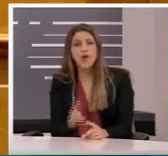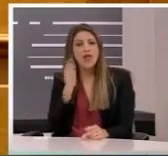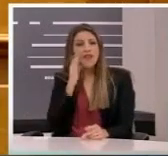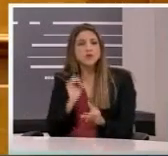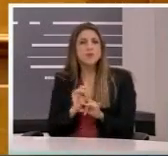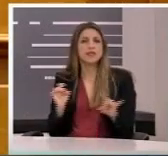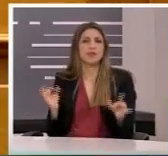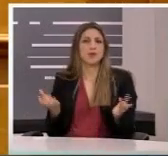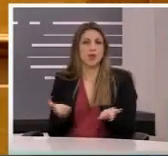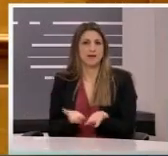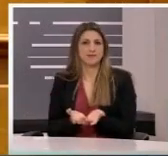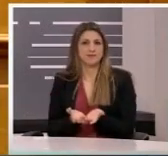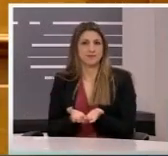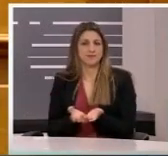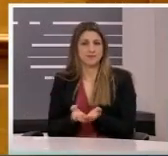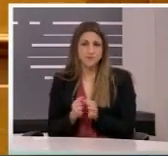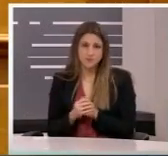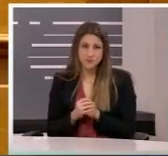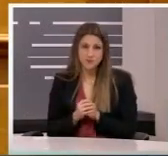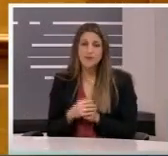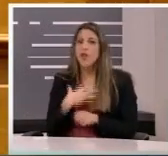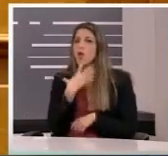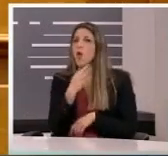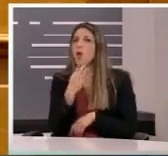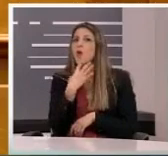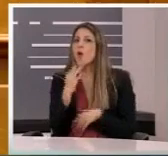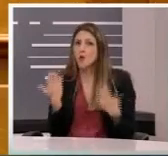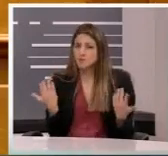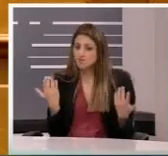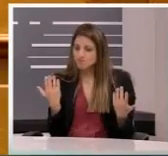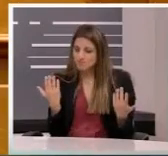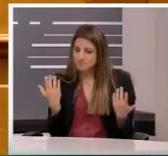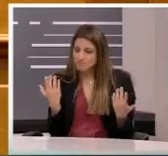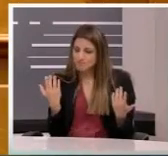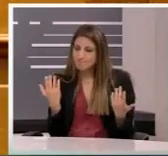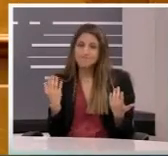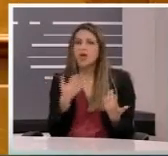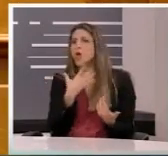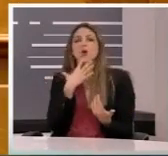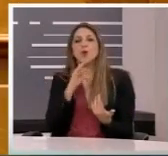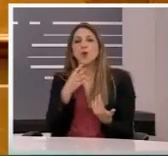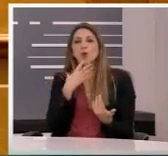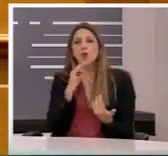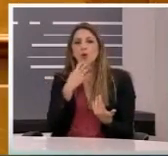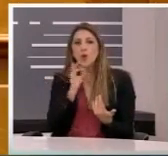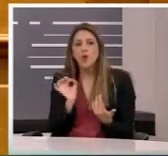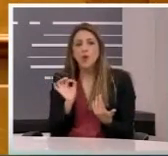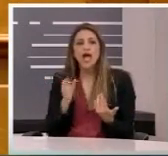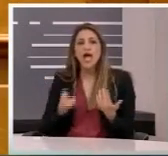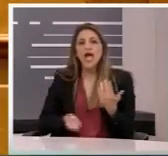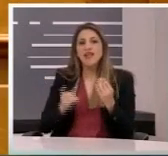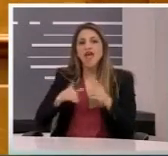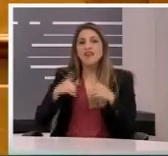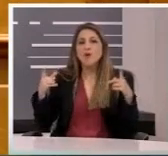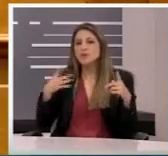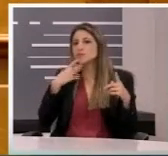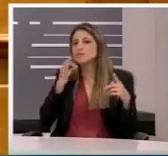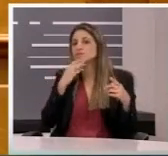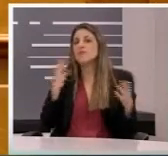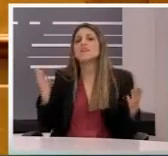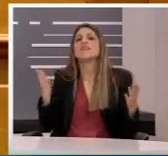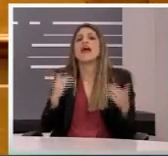να υποστηρίξουν το αίτημα της αξιωματικής αντιπολίτευσης? Διότι αυτό το οποίο επιχειρήθηκε σήμερα στη Βουλή ήταν μια απρόσφορη απόπειρα